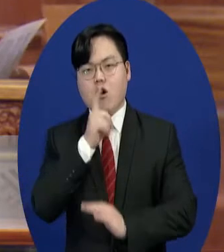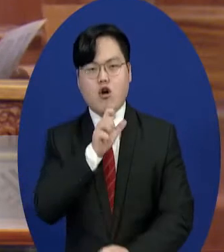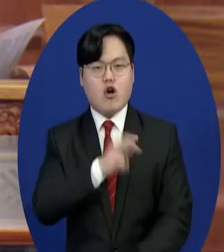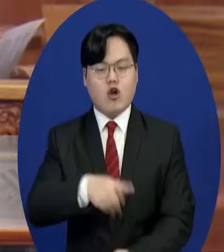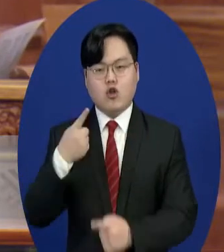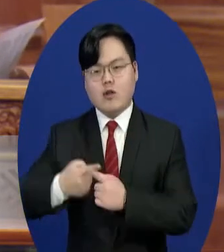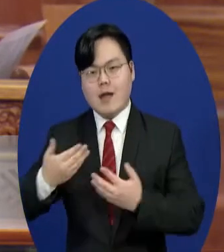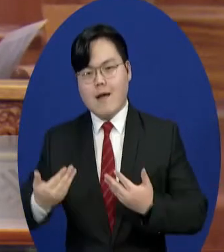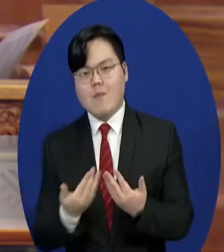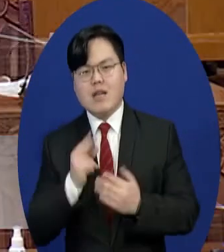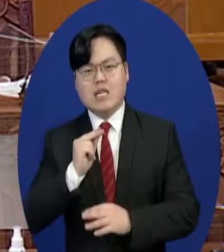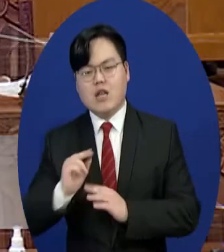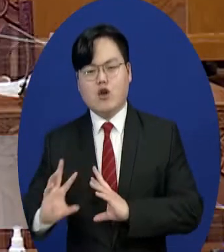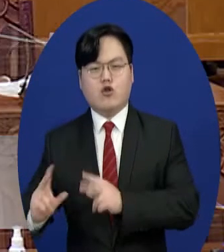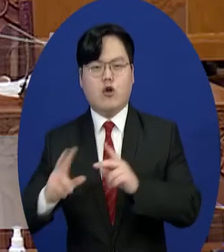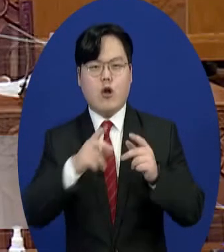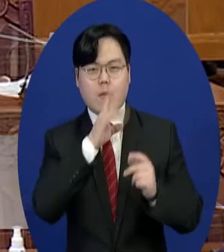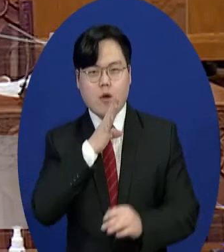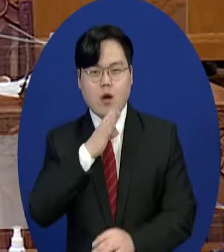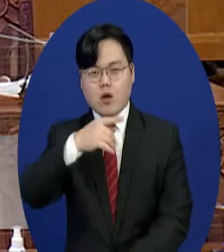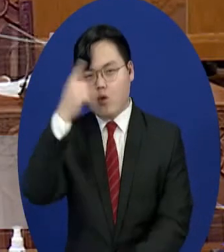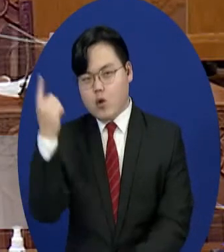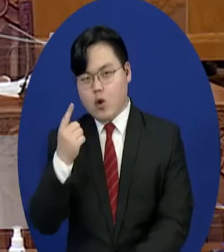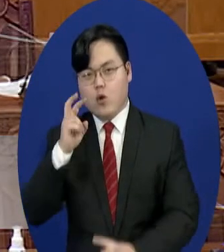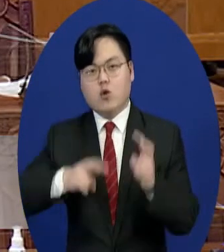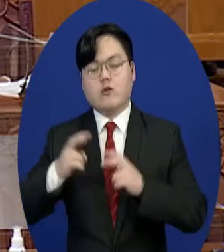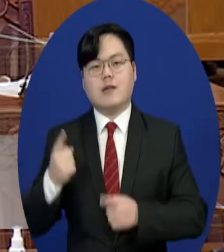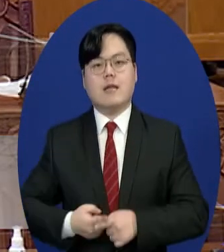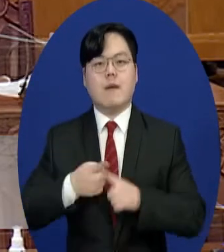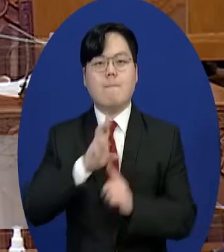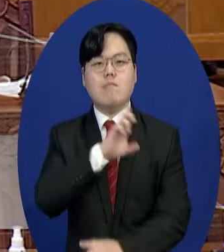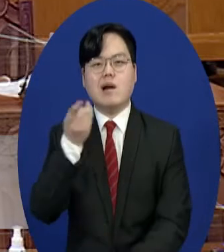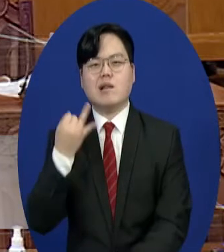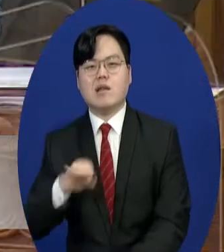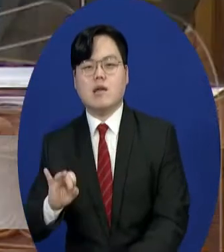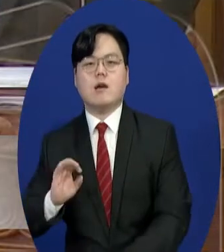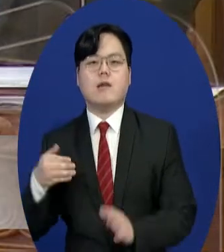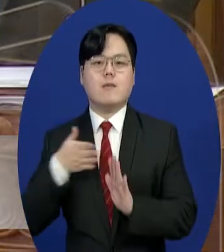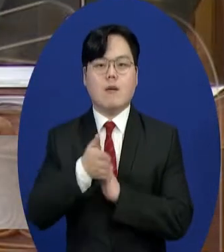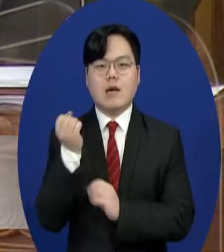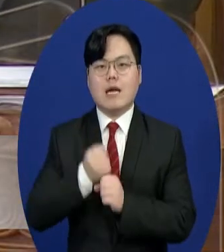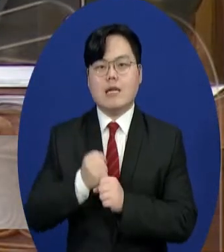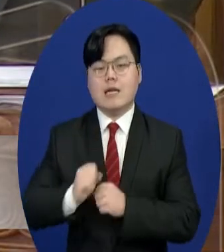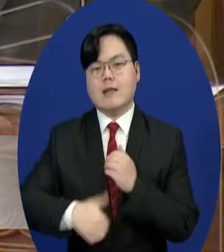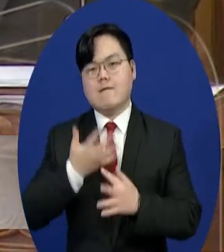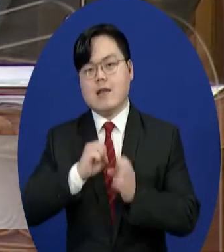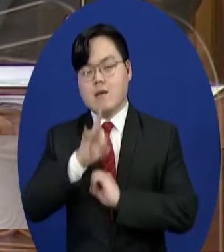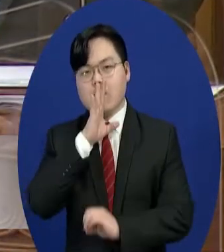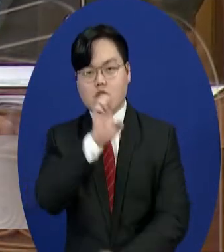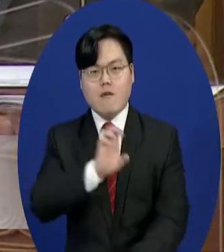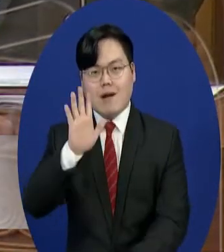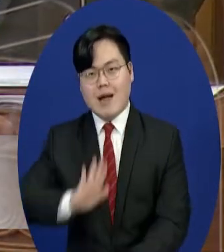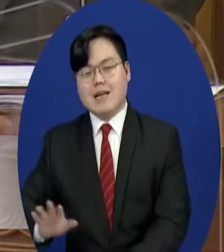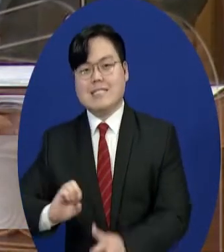чанарын бодлогыг суурьаар нь өөрчлөх, эрчим хүч дулааны үйлдвэрлэлийг нэмэх, байгалийн хий дамжуулах ажлыг эрчимжүүлэх, Евразийн агарын тээврийг